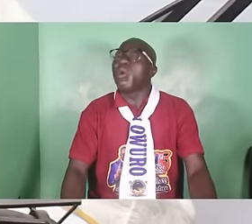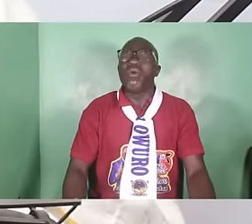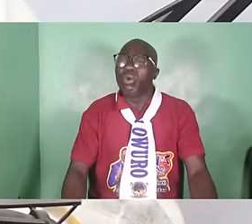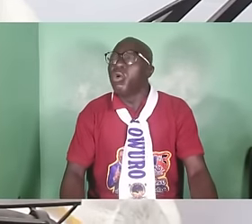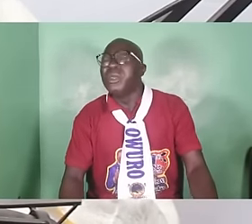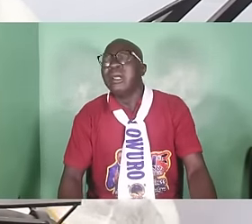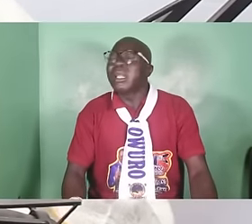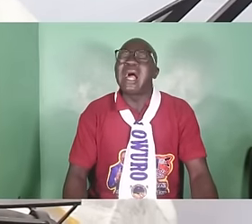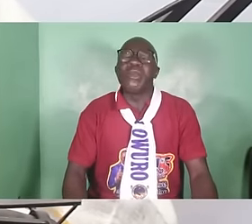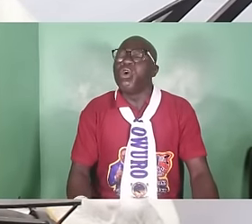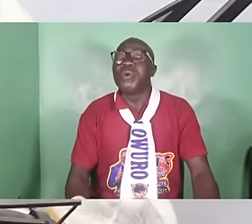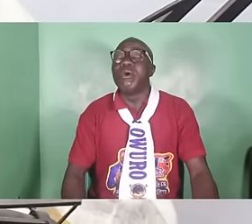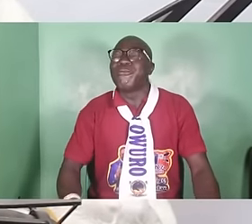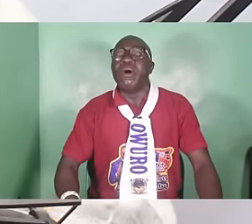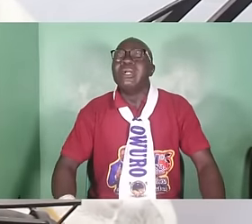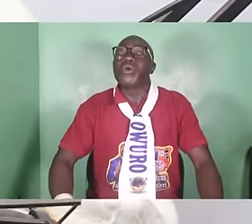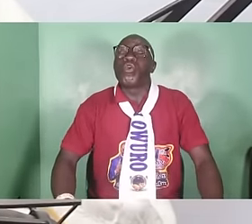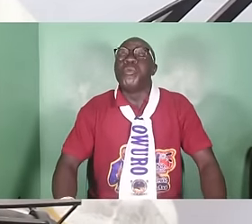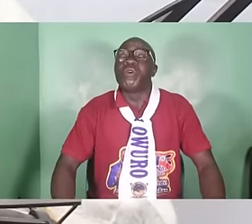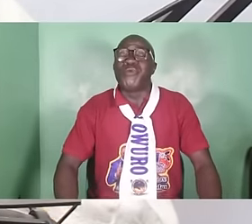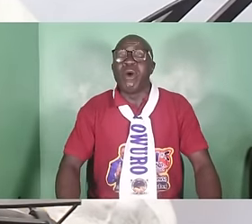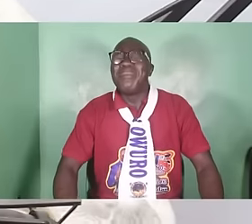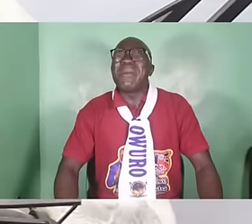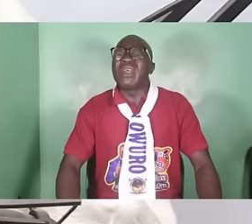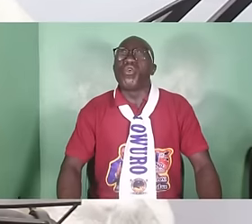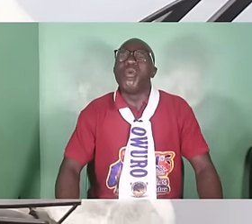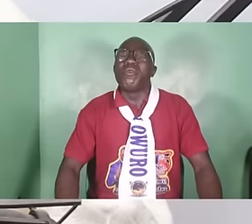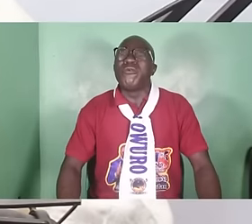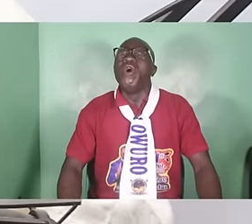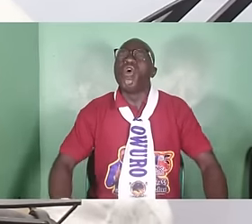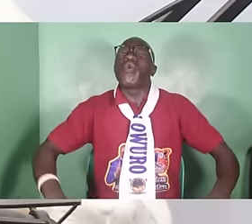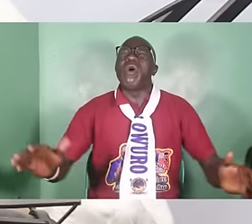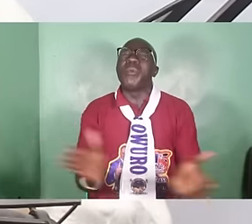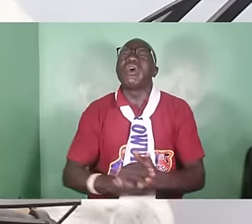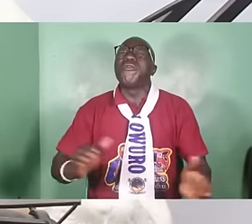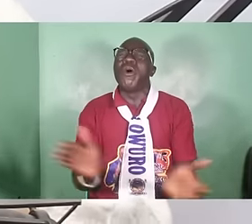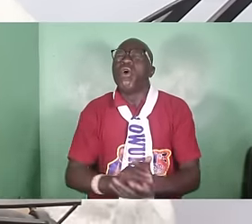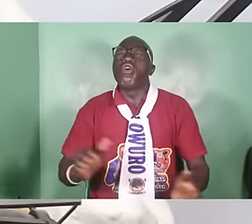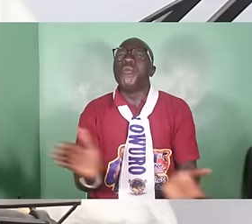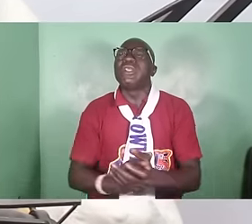Let's shoot the light.